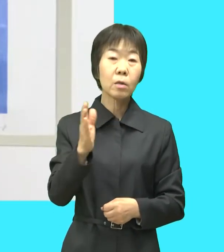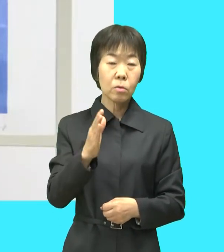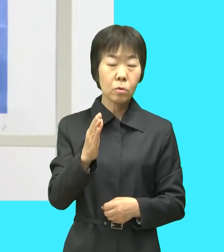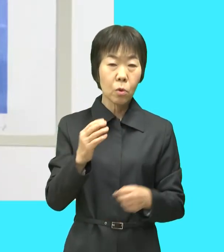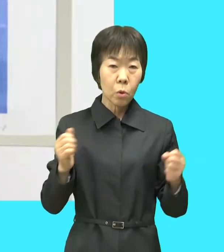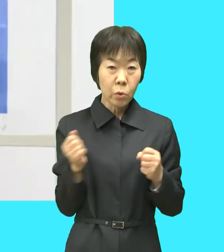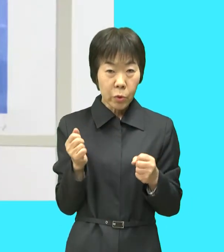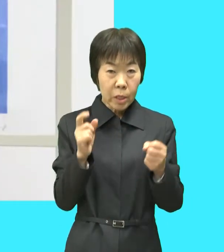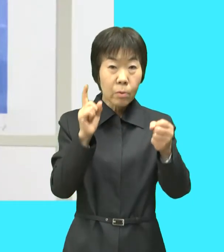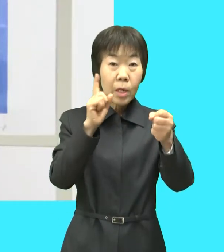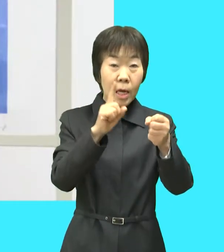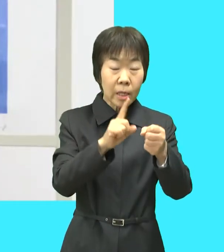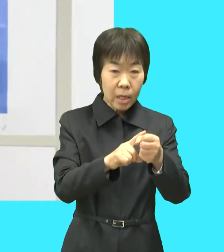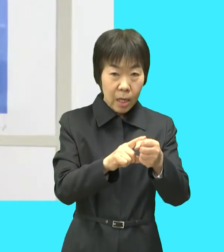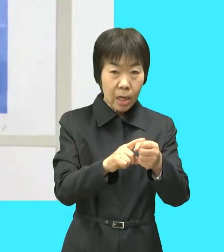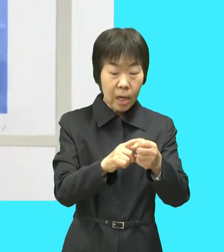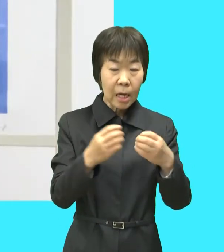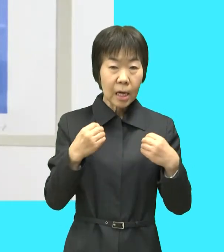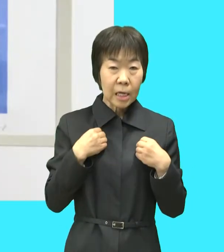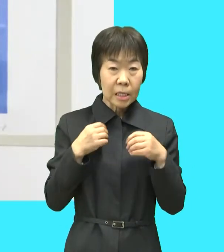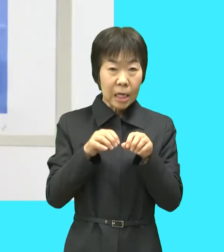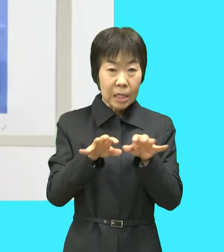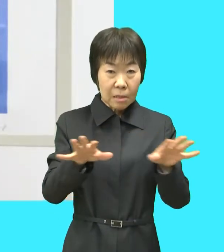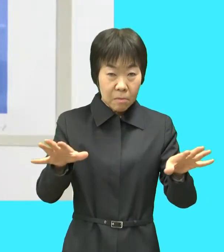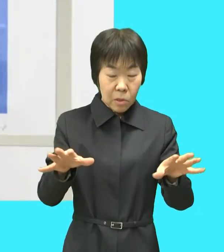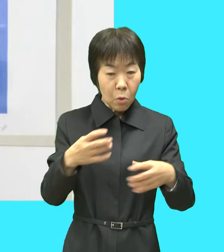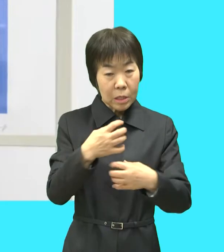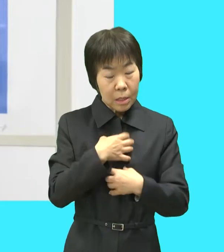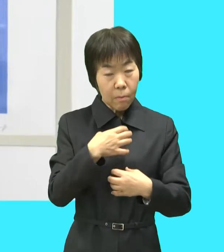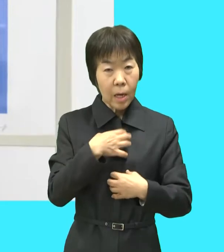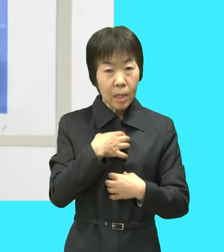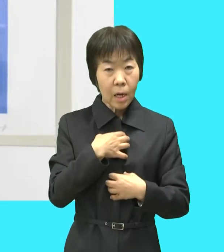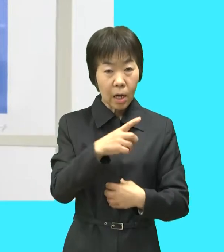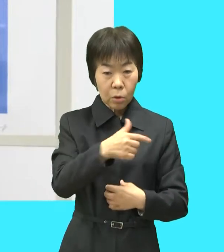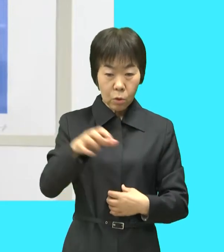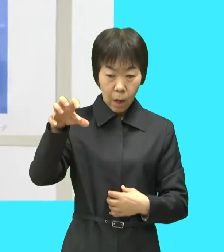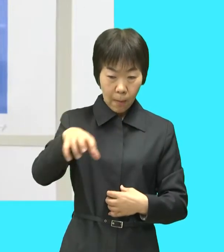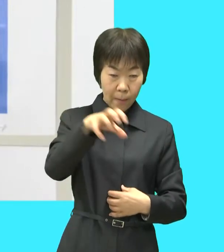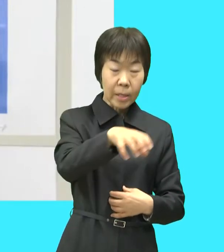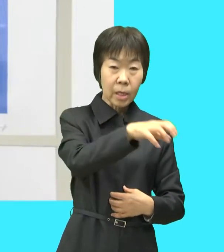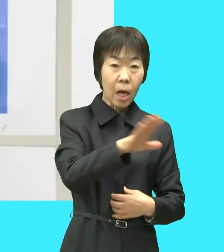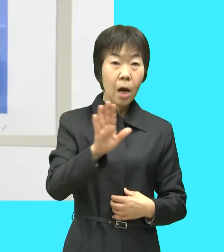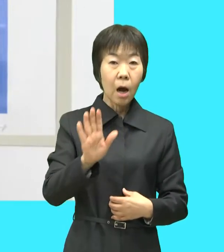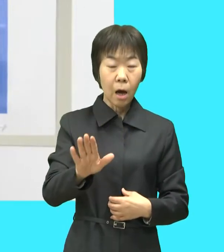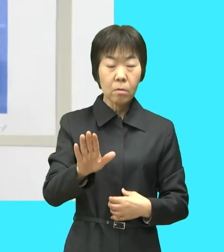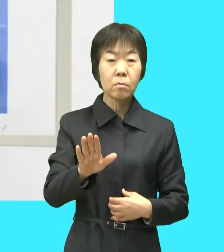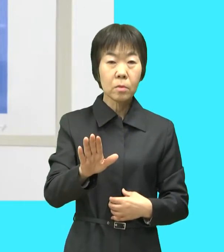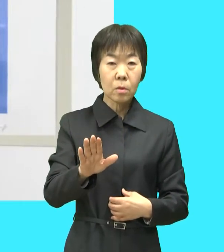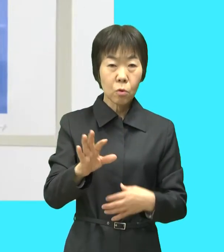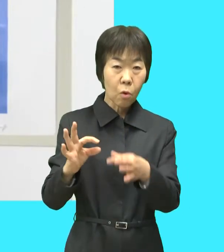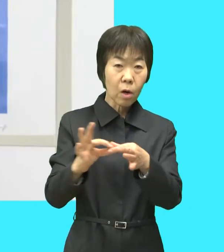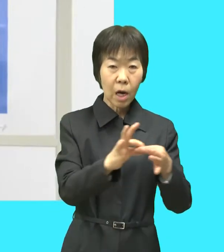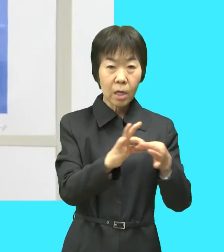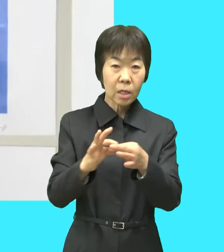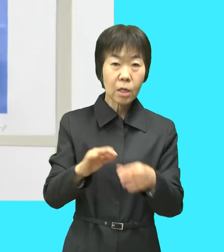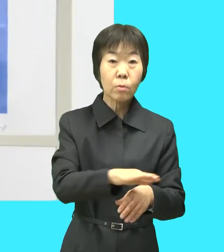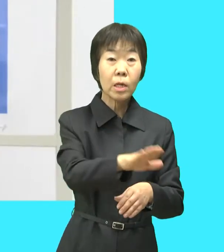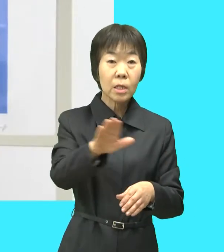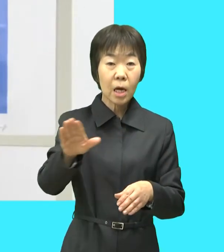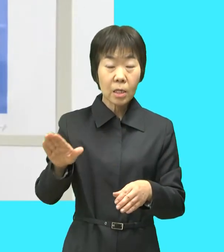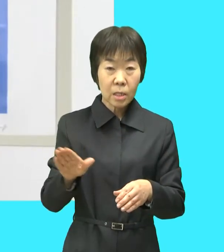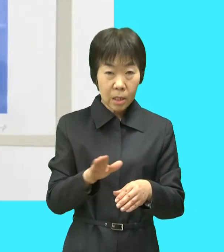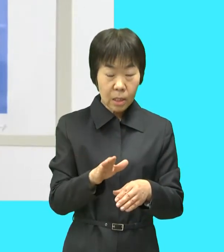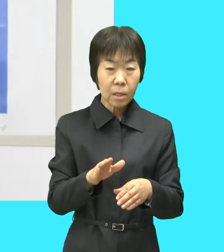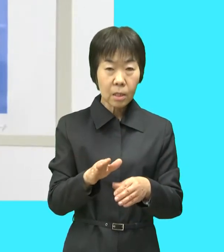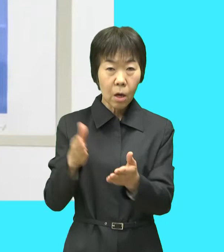場に向かってこういった感染拡大のリスクがさまざまな場面であるんだということを関係の皆さんに引